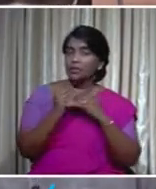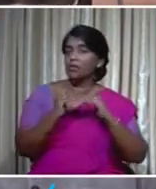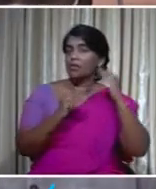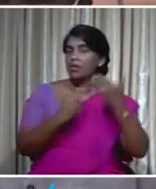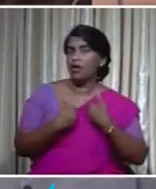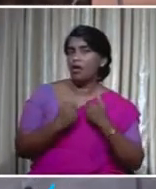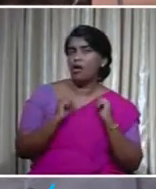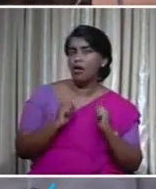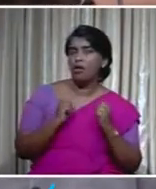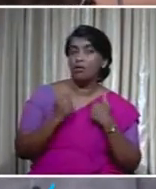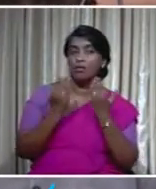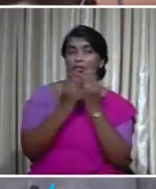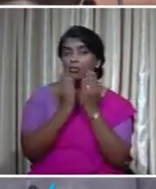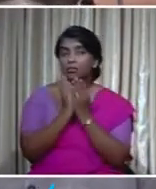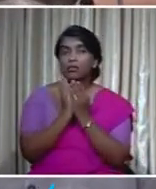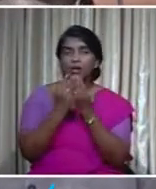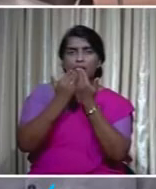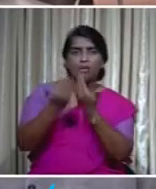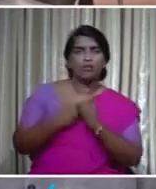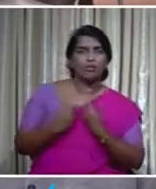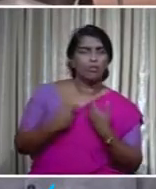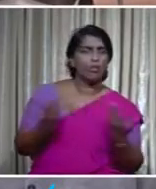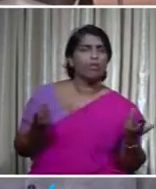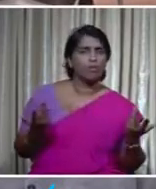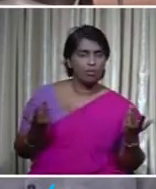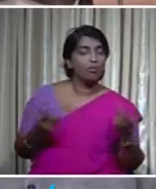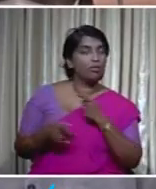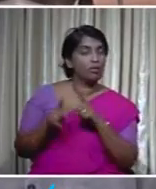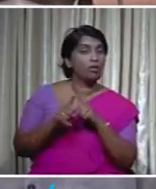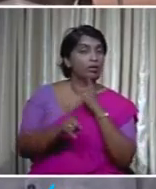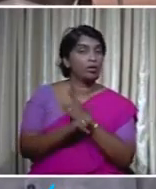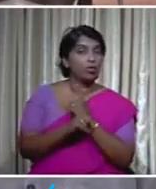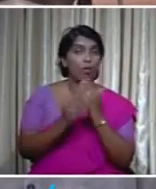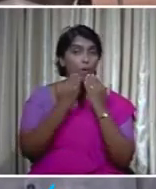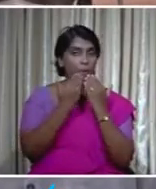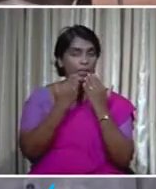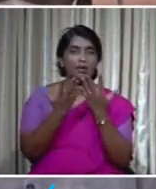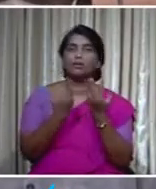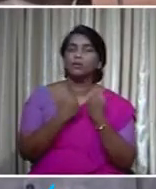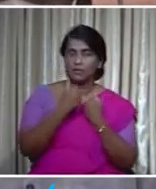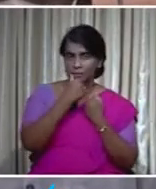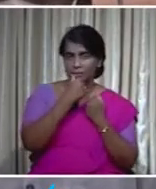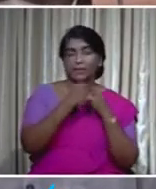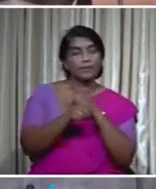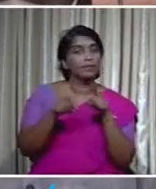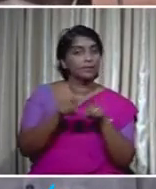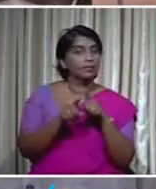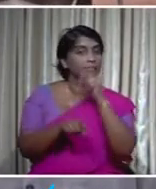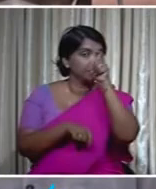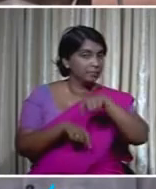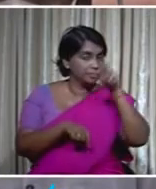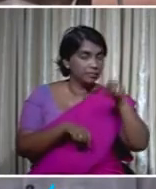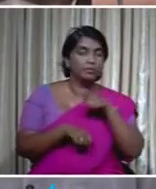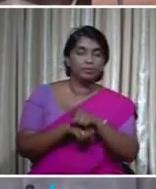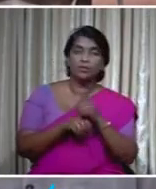என்பதை யார் சொல்லிக் கொடுக்கிறார்கள்? ஆகவே இந்த டீச்சர் கவுன்சிலர், இந்த ஆசிரியர் வழிகாட்டல் உத்தியோகத்தர்கள் என்பதை உடனடியாக நியமிக்கப்பட